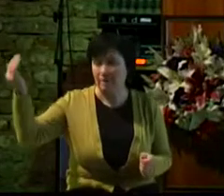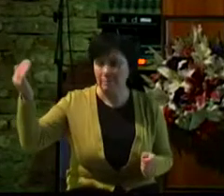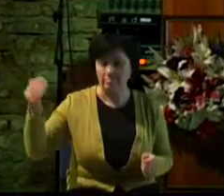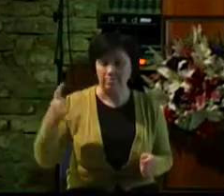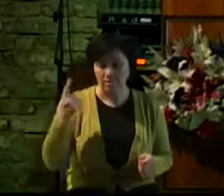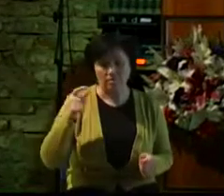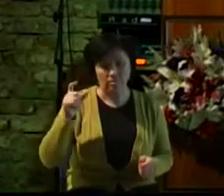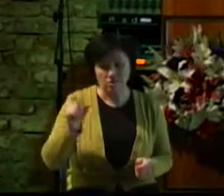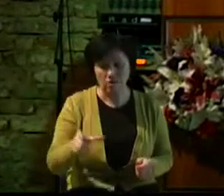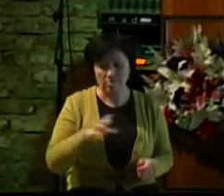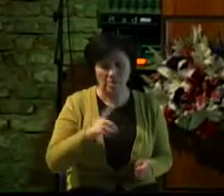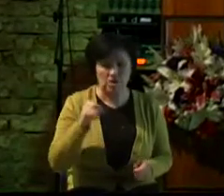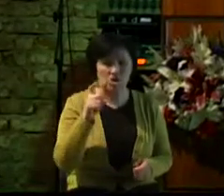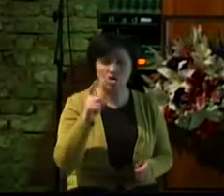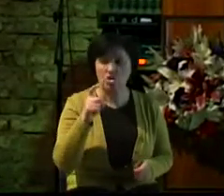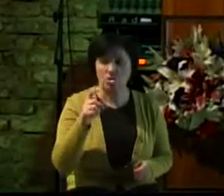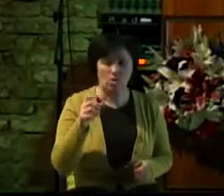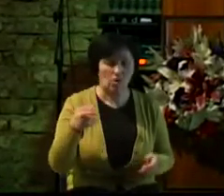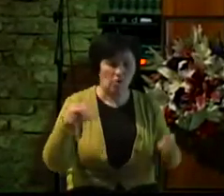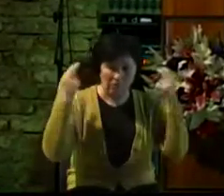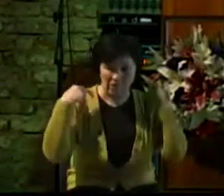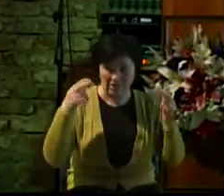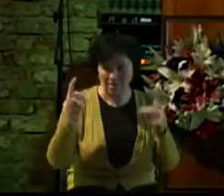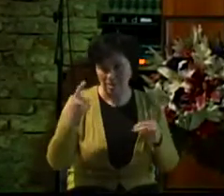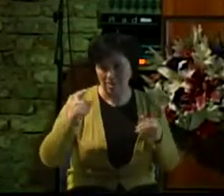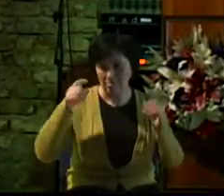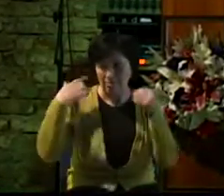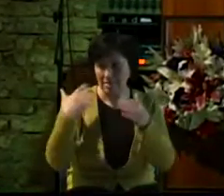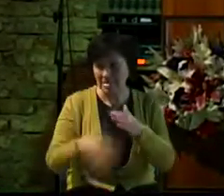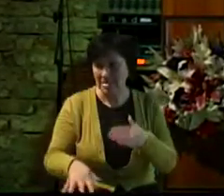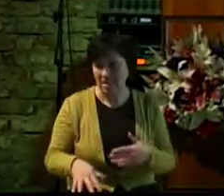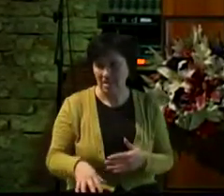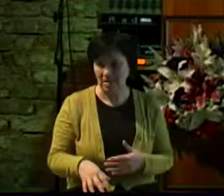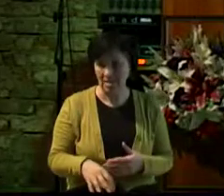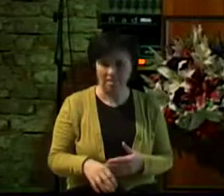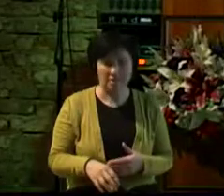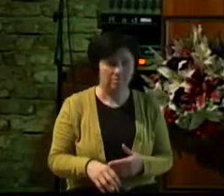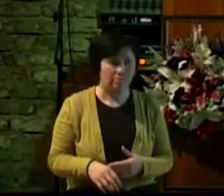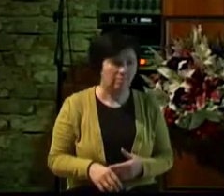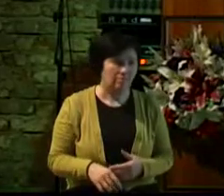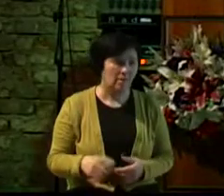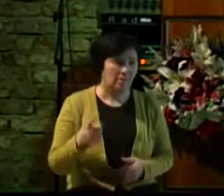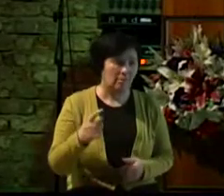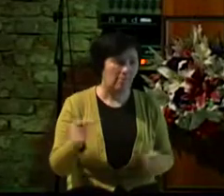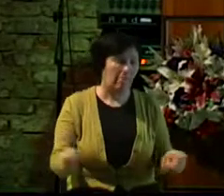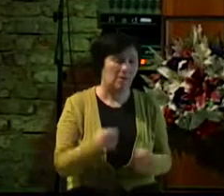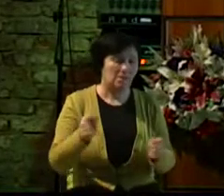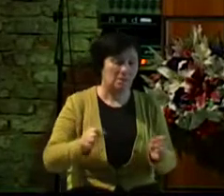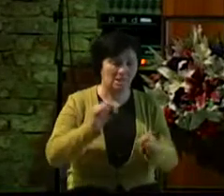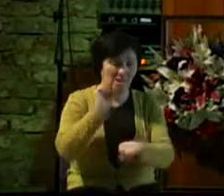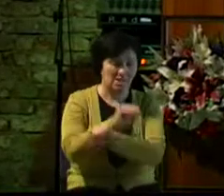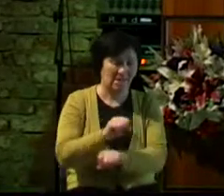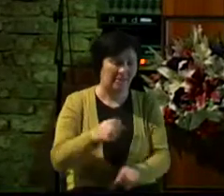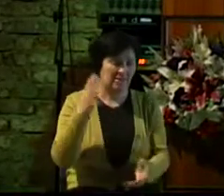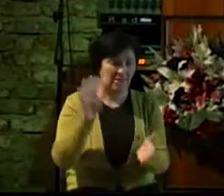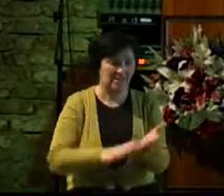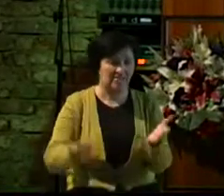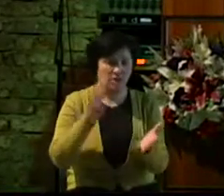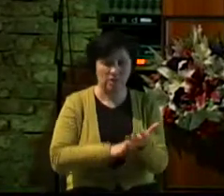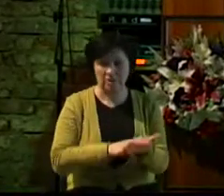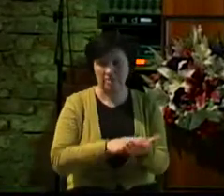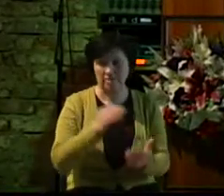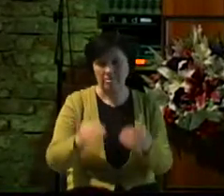одного человека было 100 овец, и одна потерялась. И вот этот пастырь, он оставляет